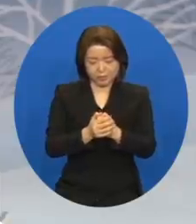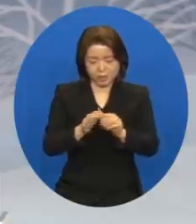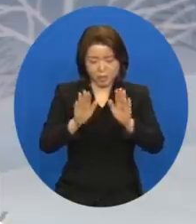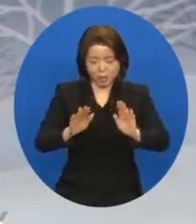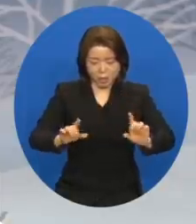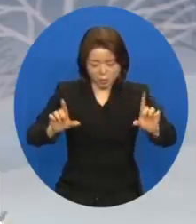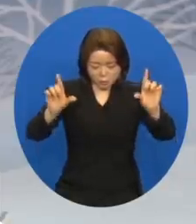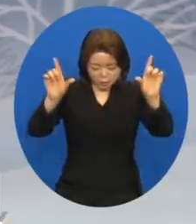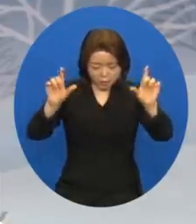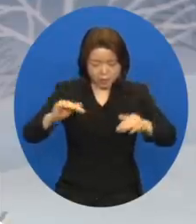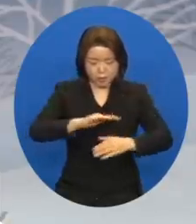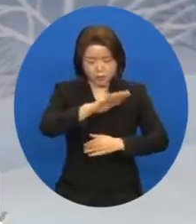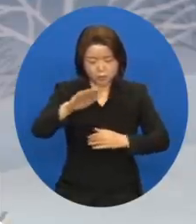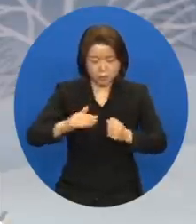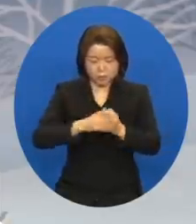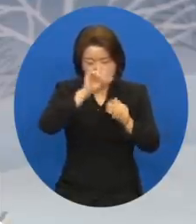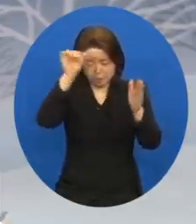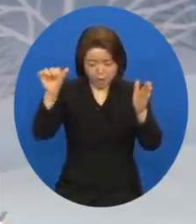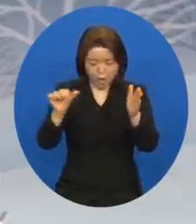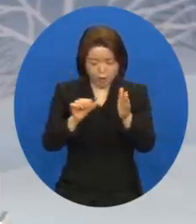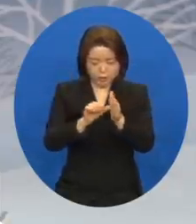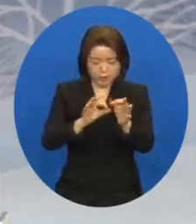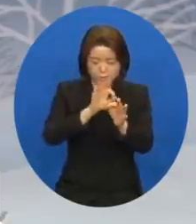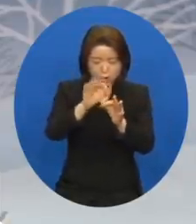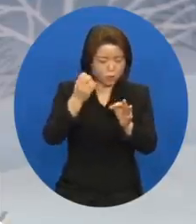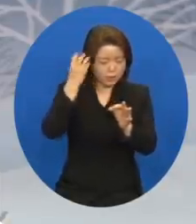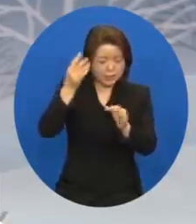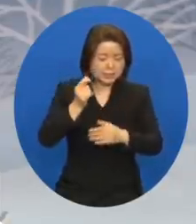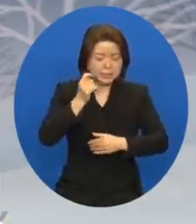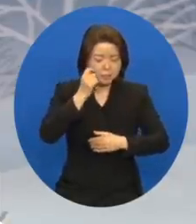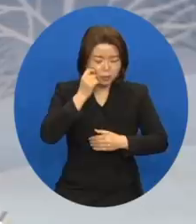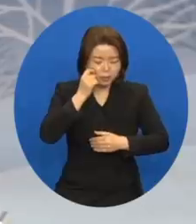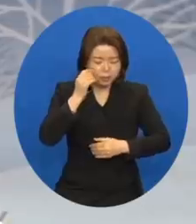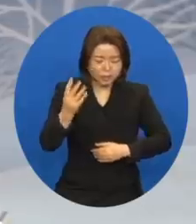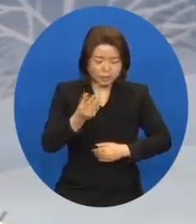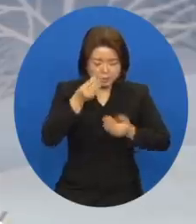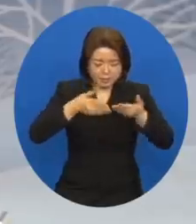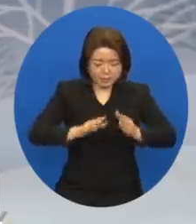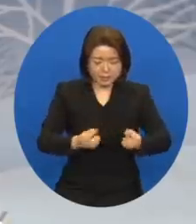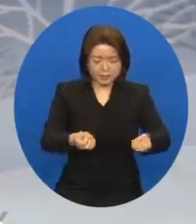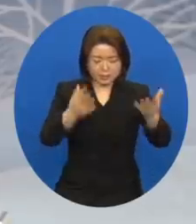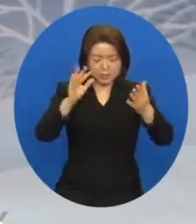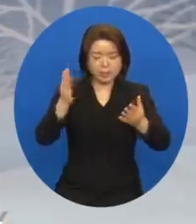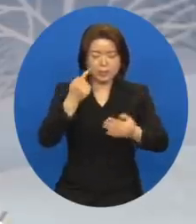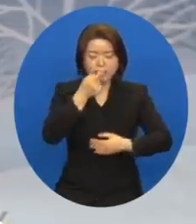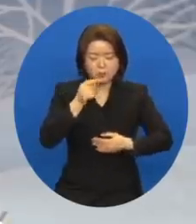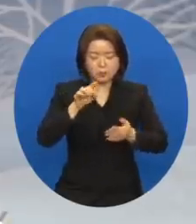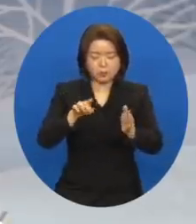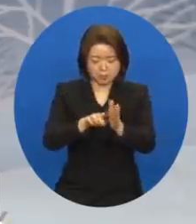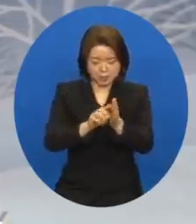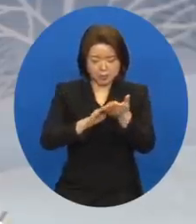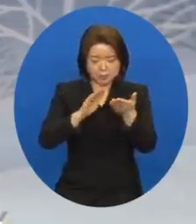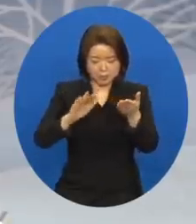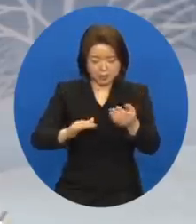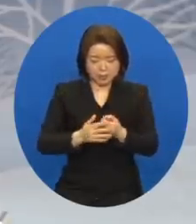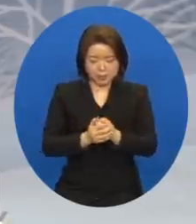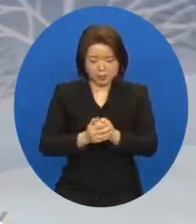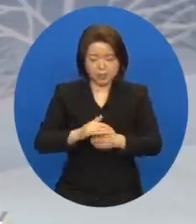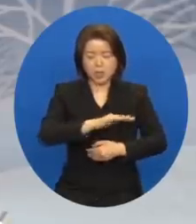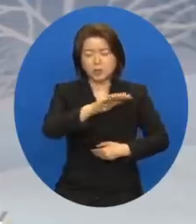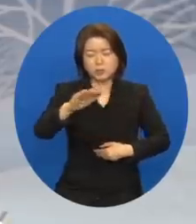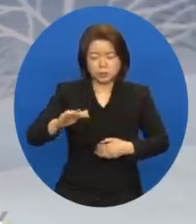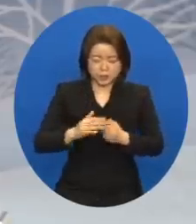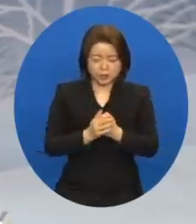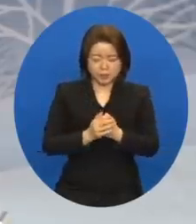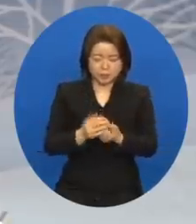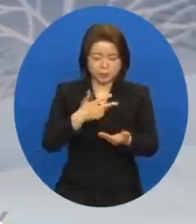올해는 우리의 평생에 영원히 잊을 수 없는 성탄절 되게 하신 줄 믿습니다. 우리가